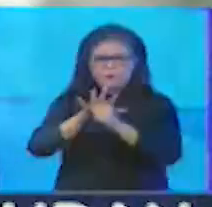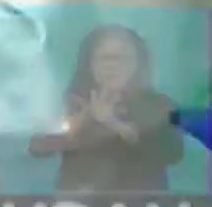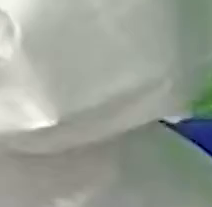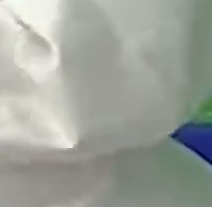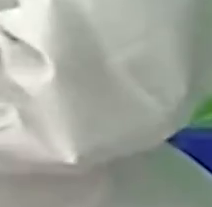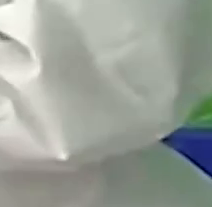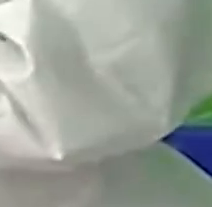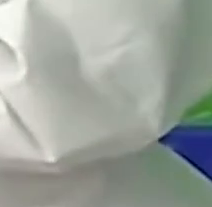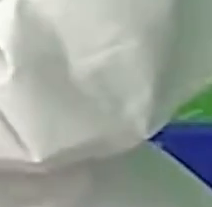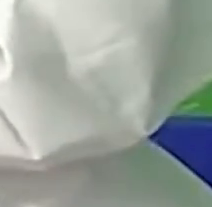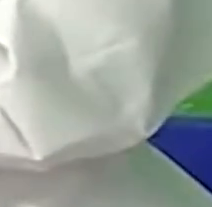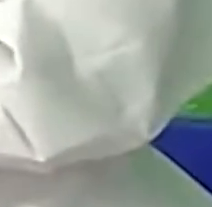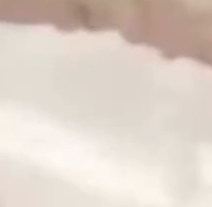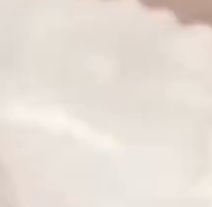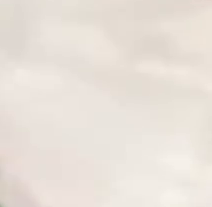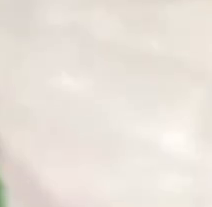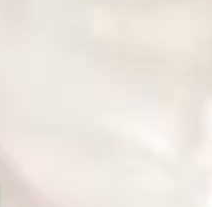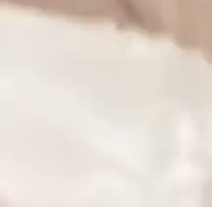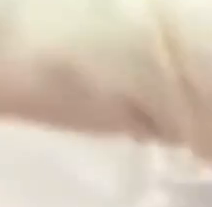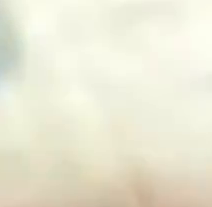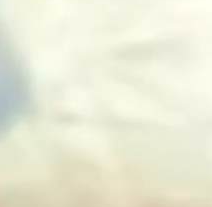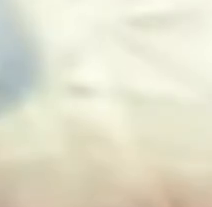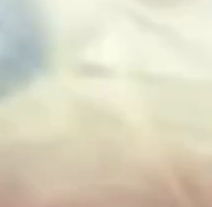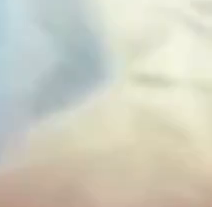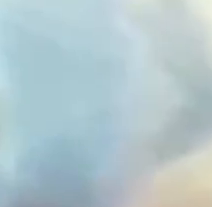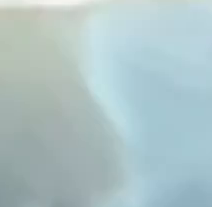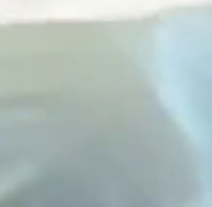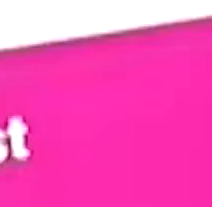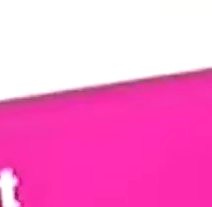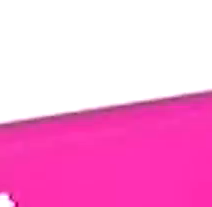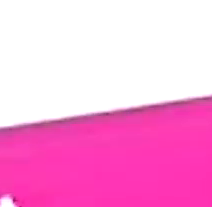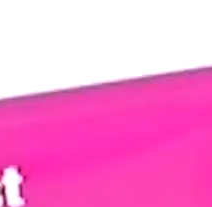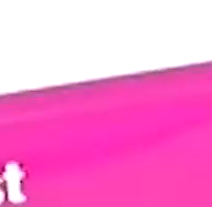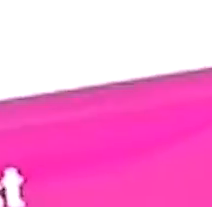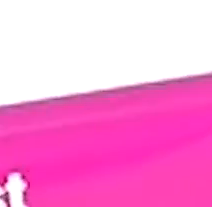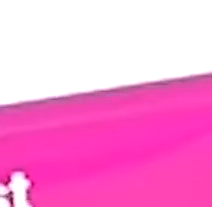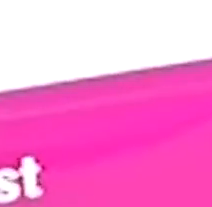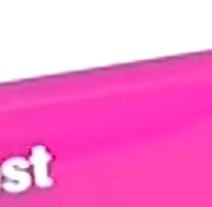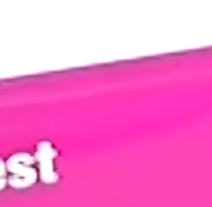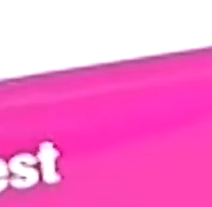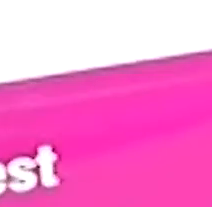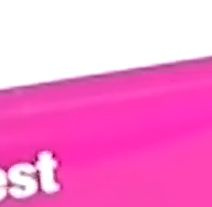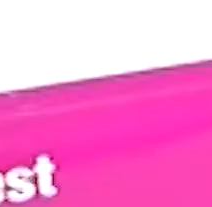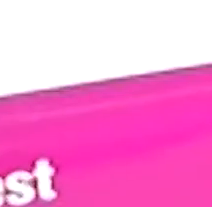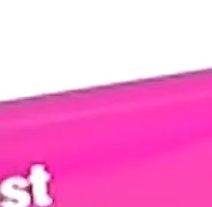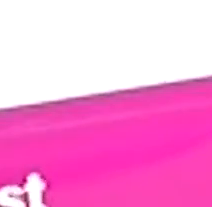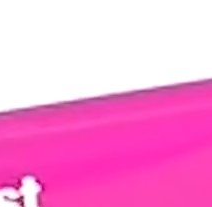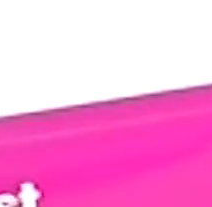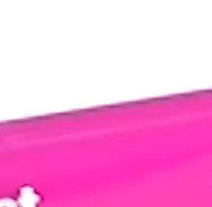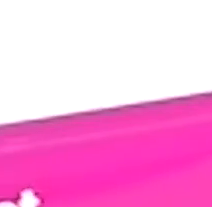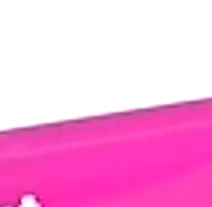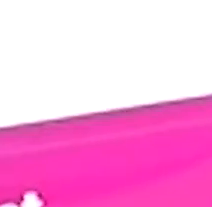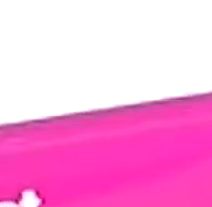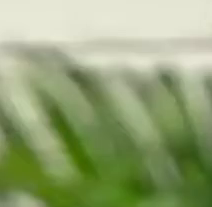kerumunan hajatan Rizik Sihab. Pada kegiatan kali ini, TNI Polri bersama Pemda setempat mengambil langkah persuasif kepada